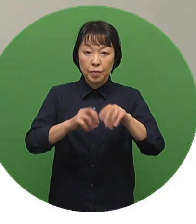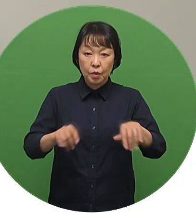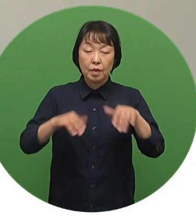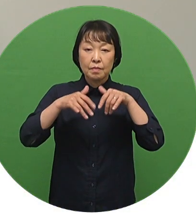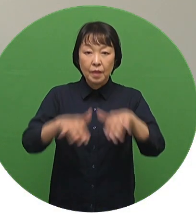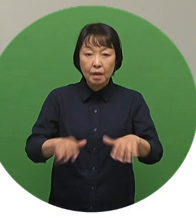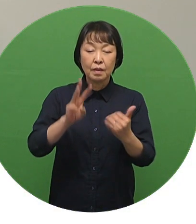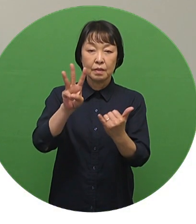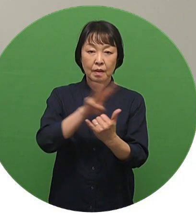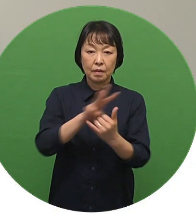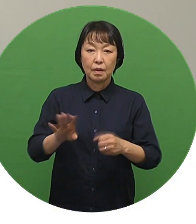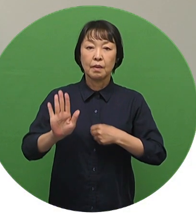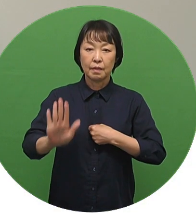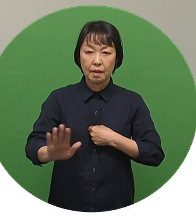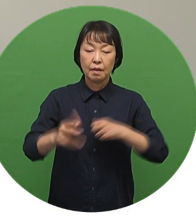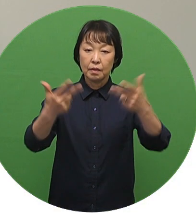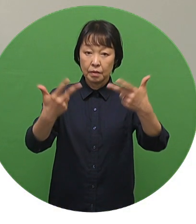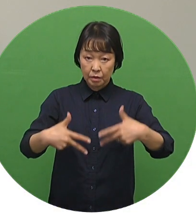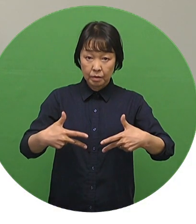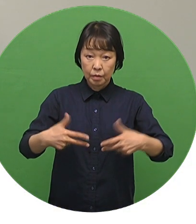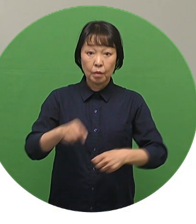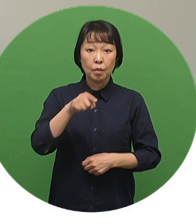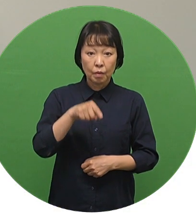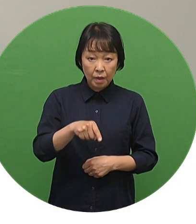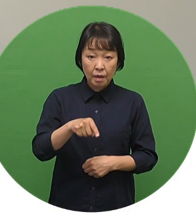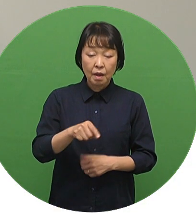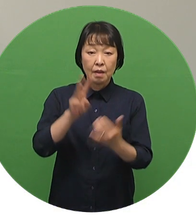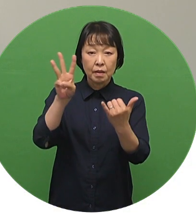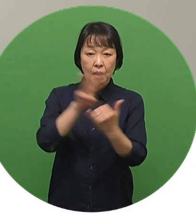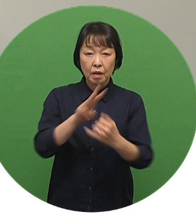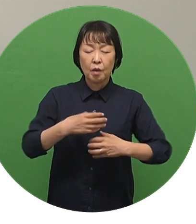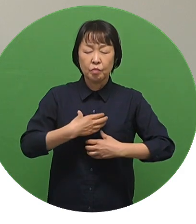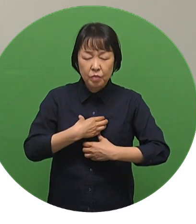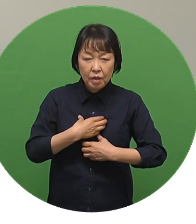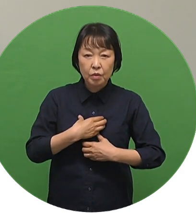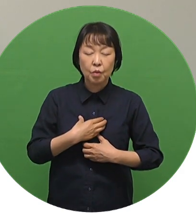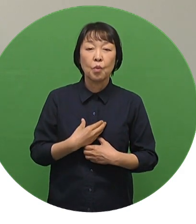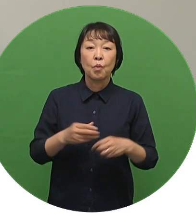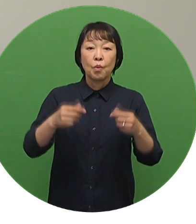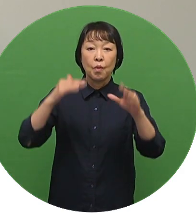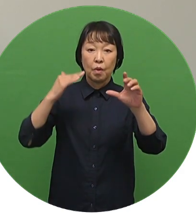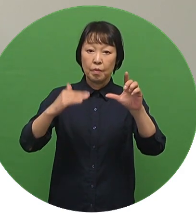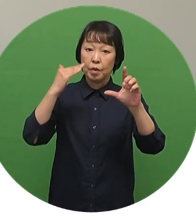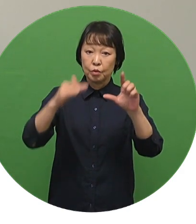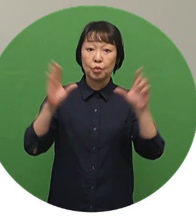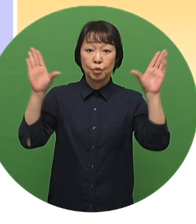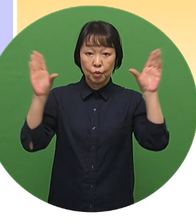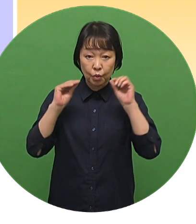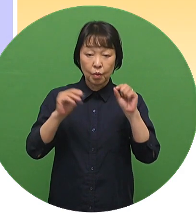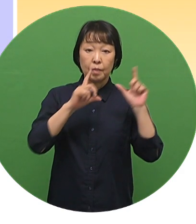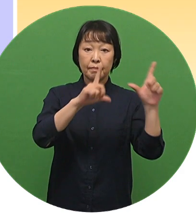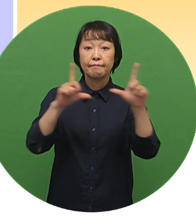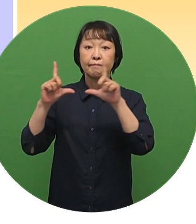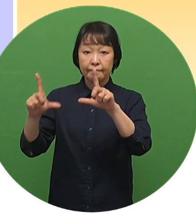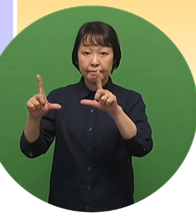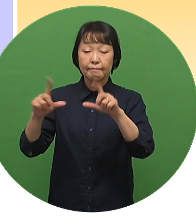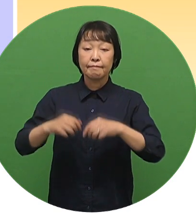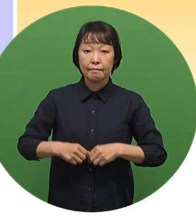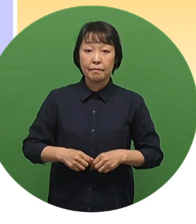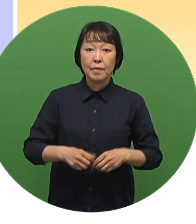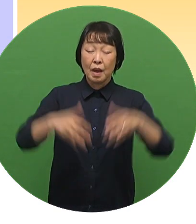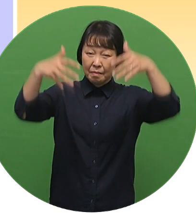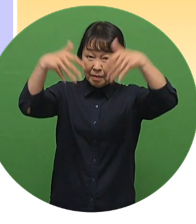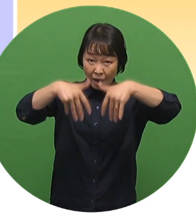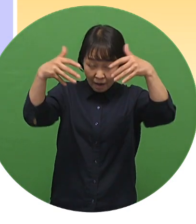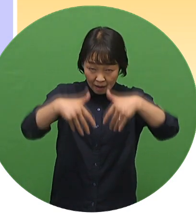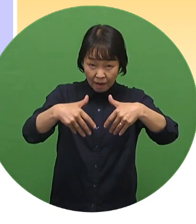県では土砂災害警戒情報システムで土砂災害危険の情報を公開しています。大雨が降り続い